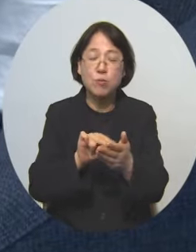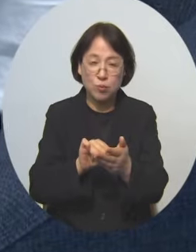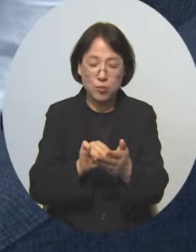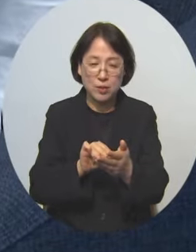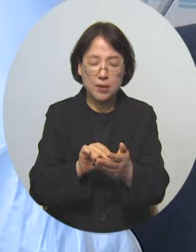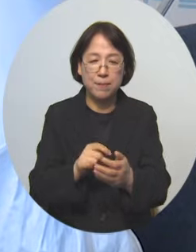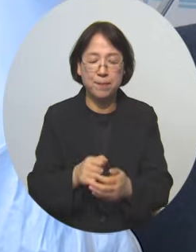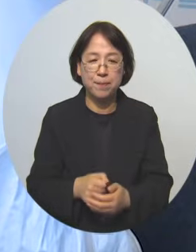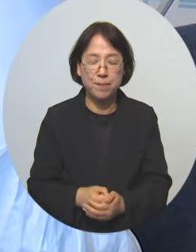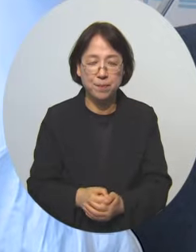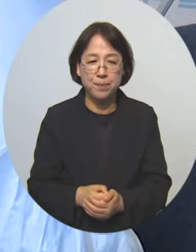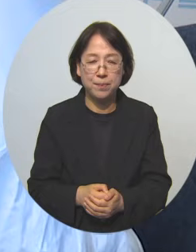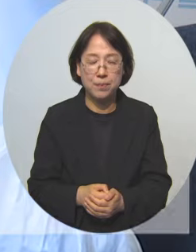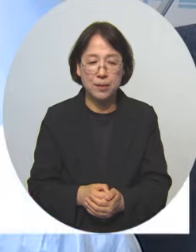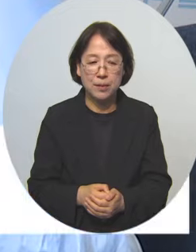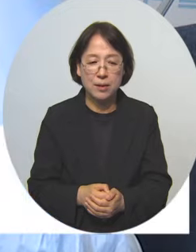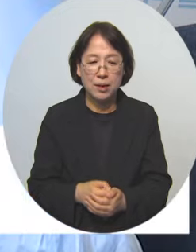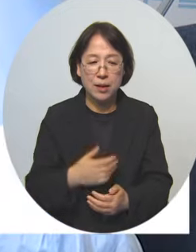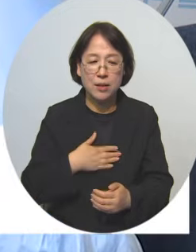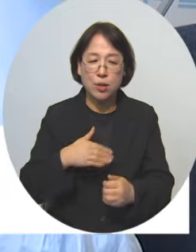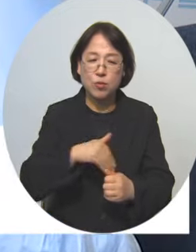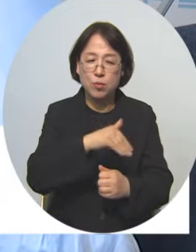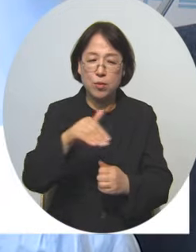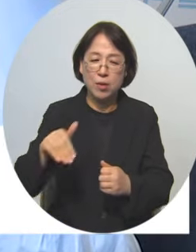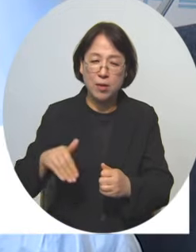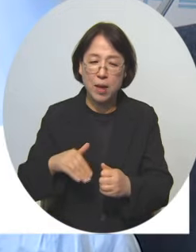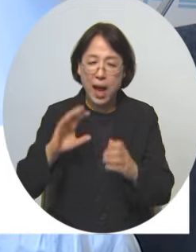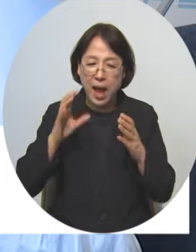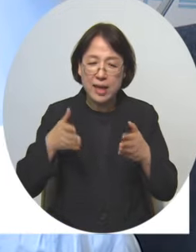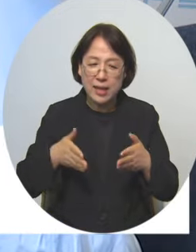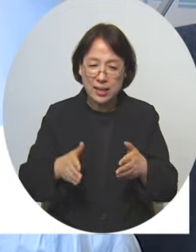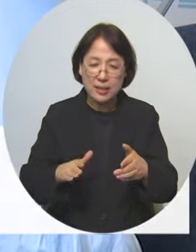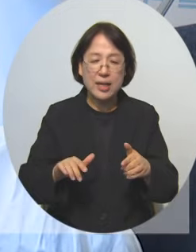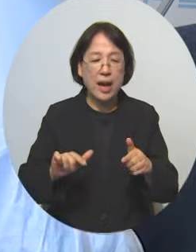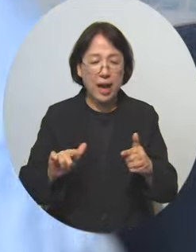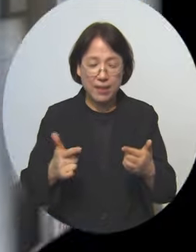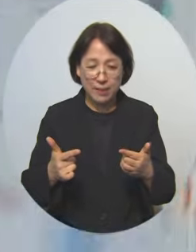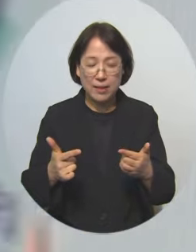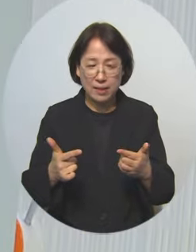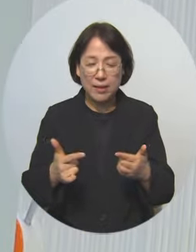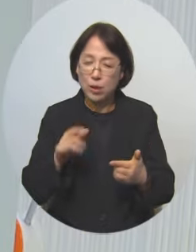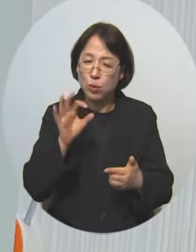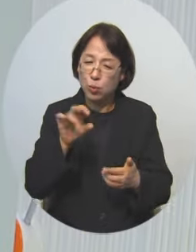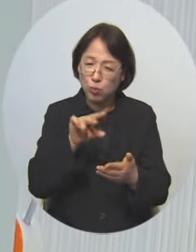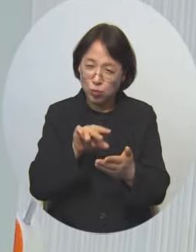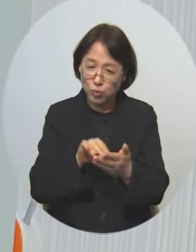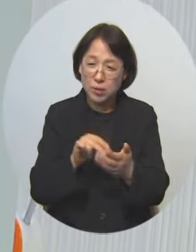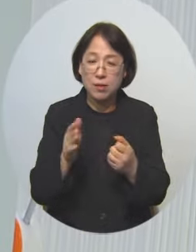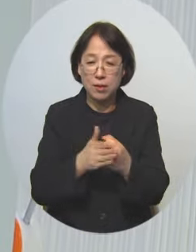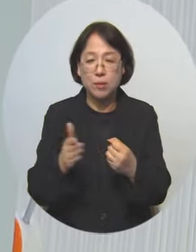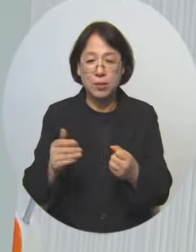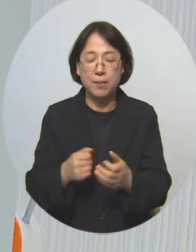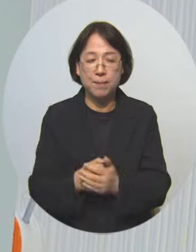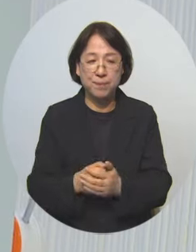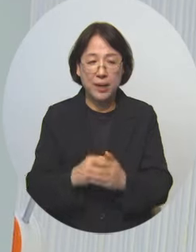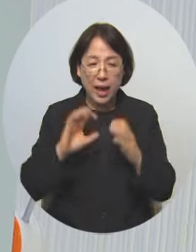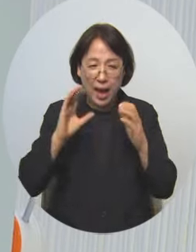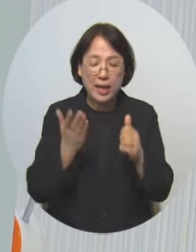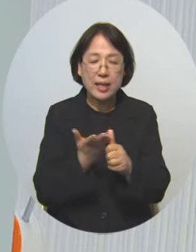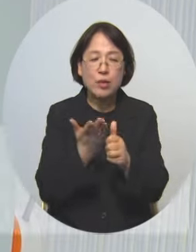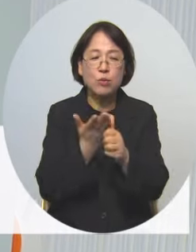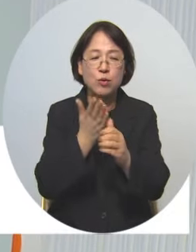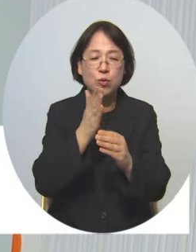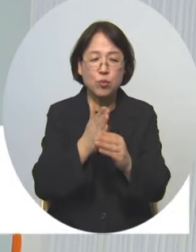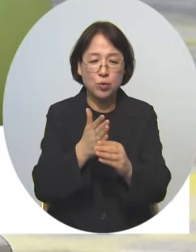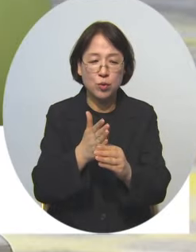꼽았습니다. 제 주변에서도 금전적인 게 제일 큰 것 같아요. 어린 자녀들을 키우고 있는 두